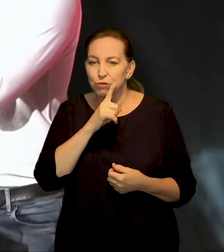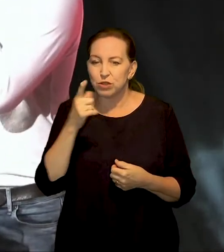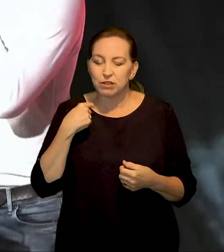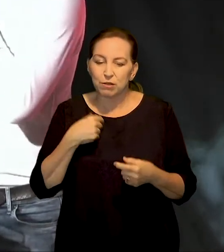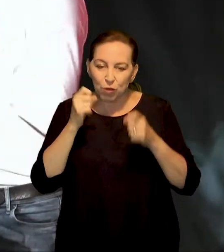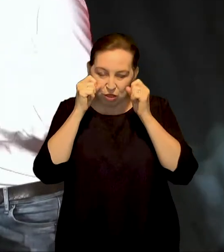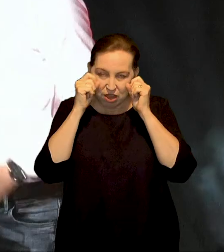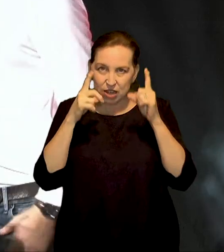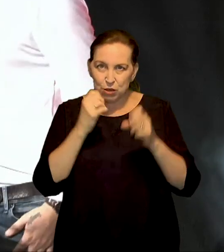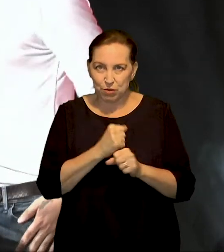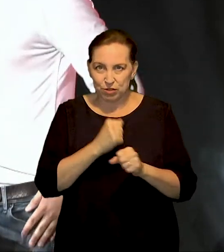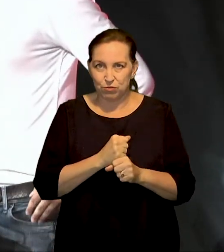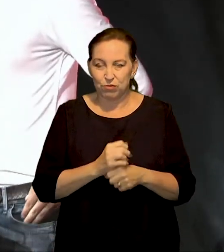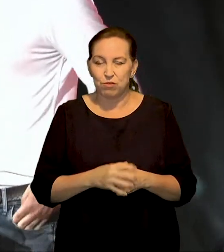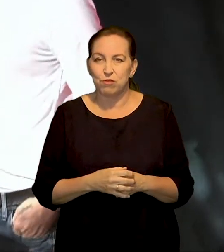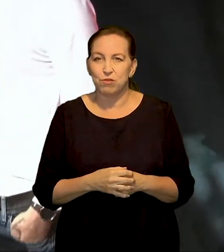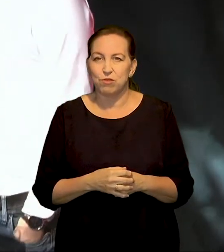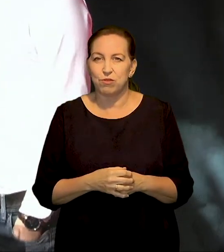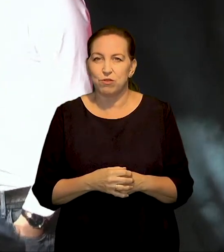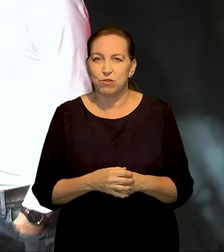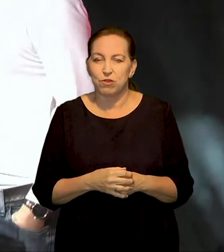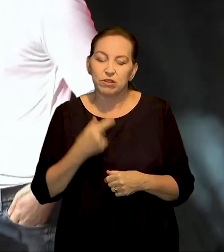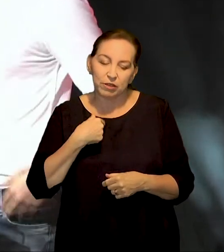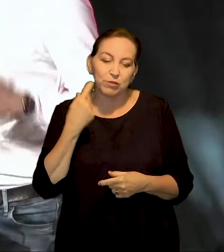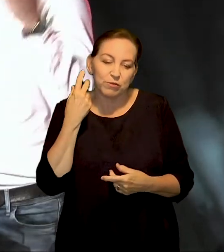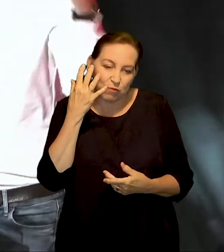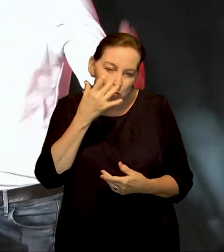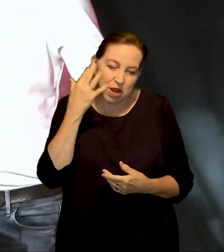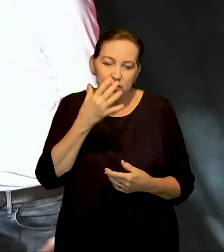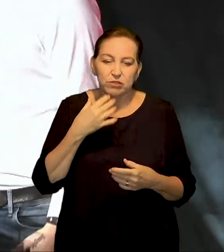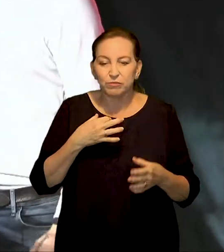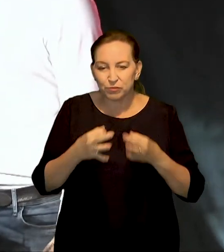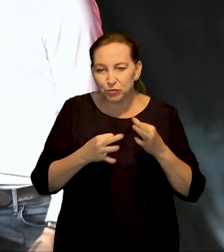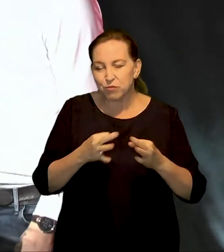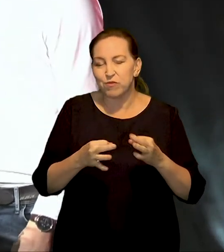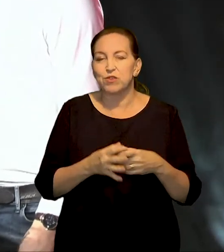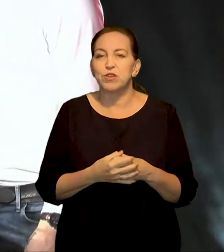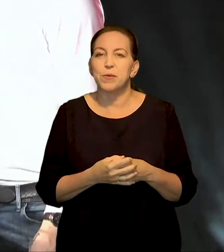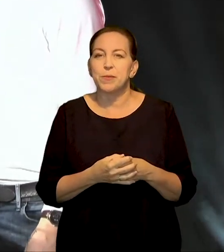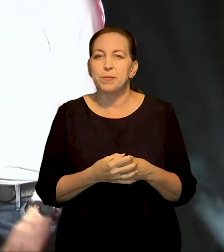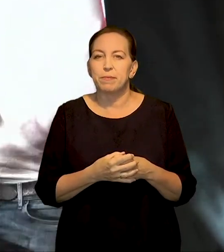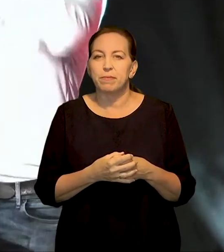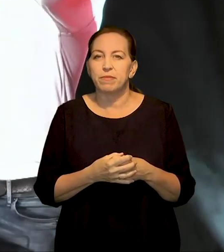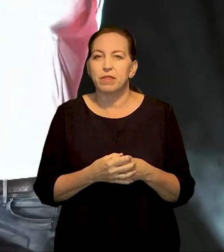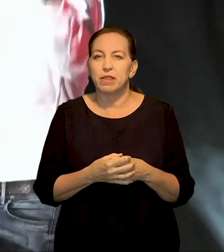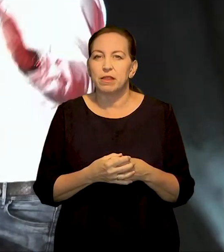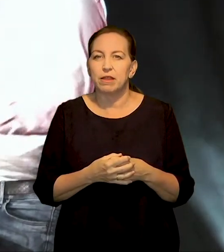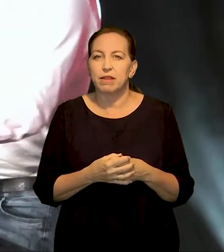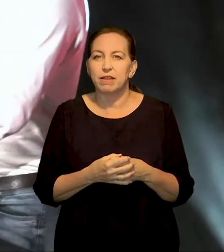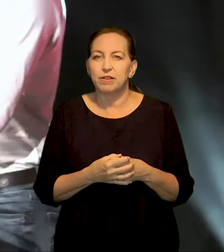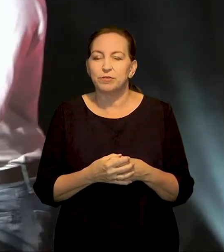Kiedy pan winnicy patrzy na ciebie i na mnie i on mówi: ja chcę tobie zapłacić całą dniówkę. Ja